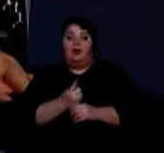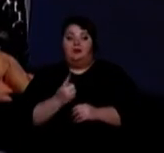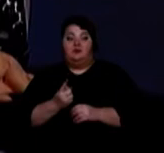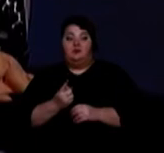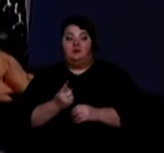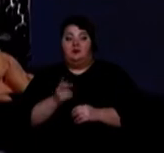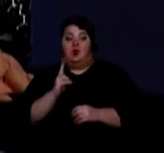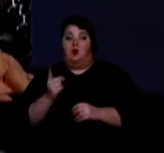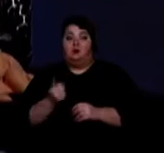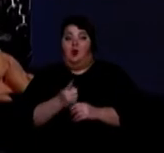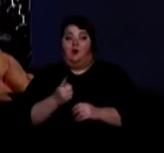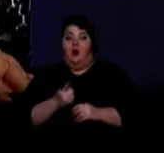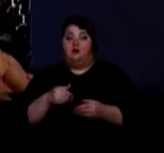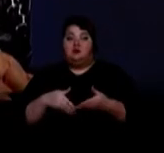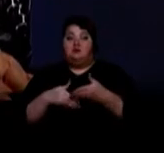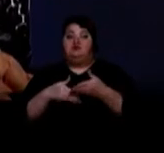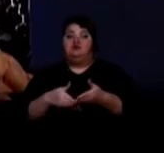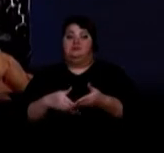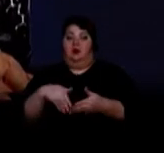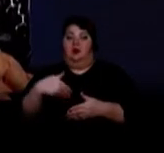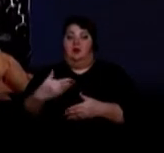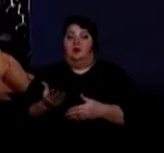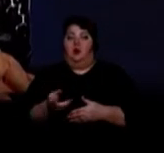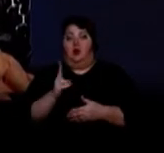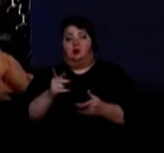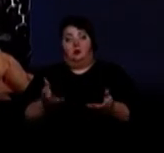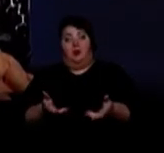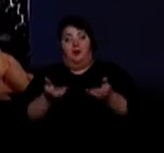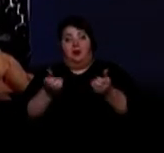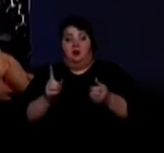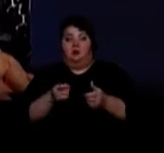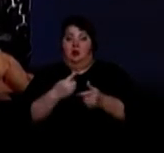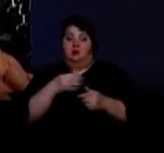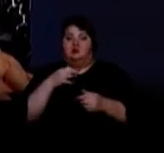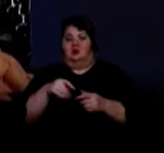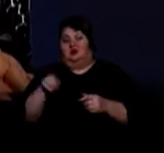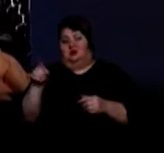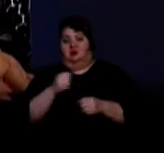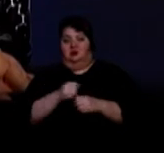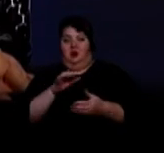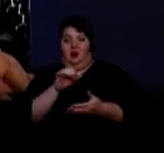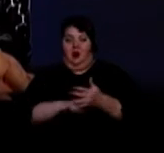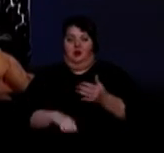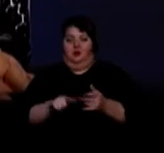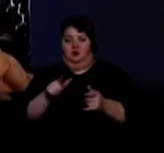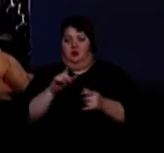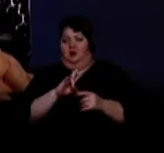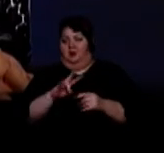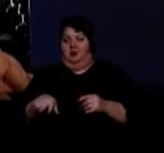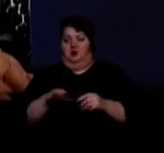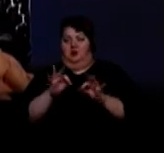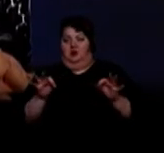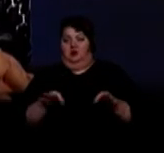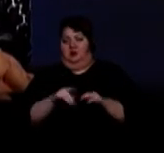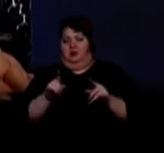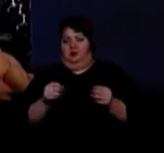кто первый подаст женщине руку помощи, или кто-то ее поддержит, или скажет, иди сделай аборт, и у тебя не будет вообще никакой с